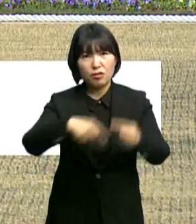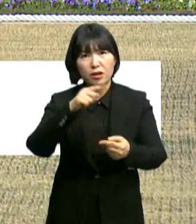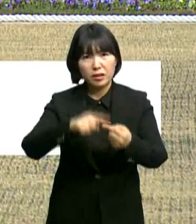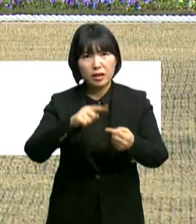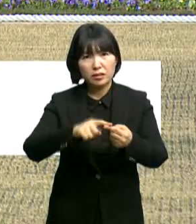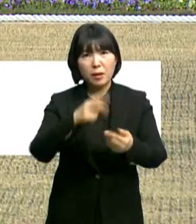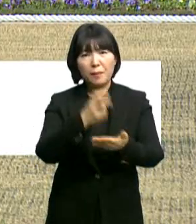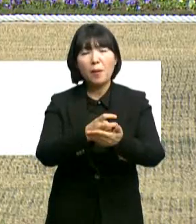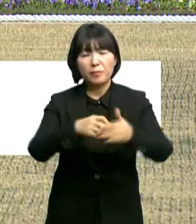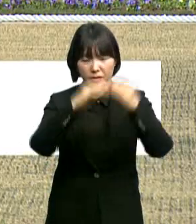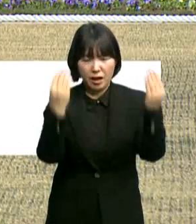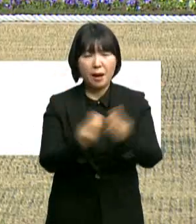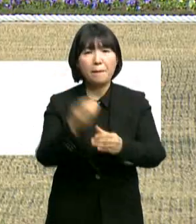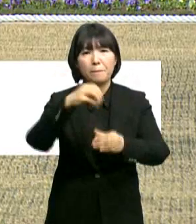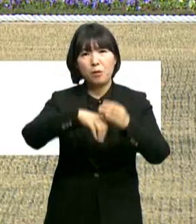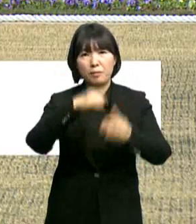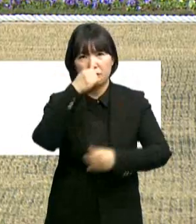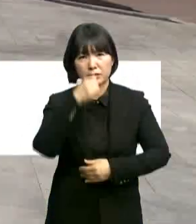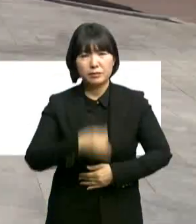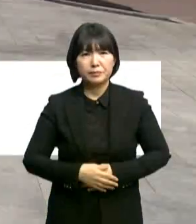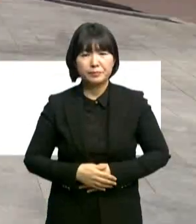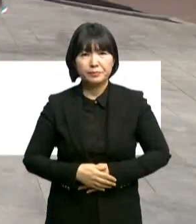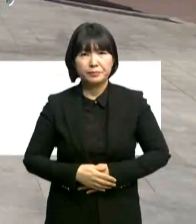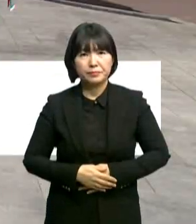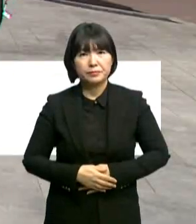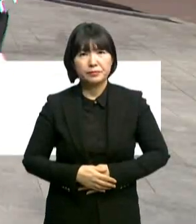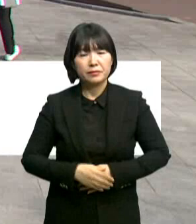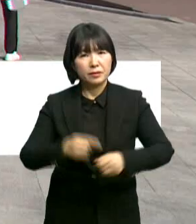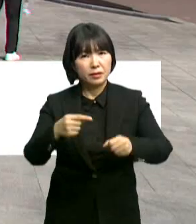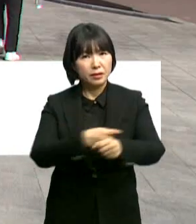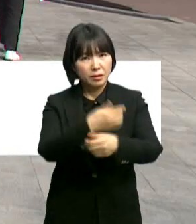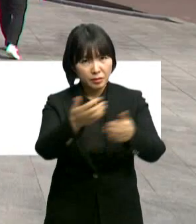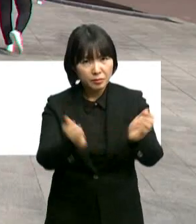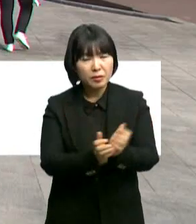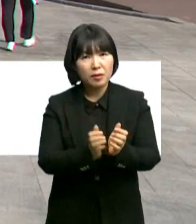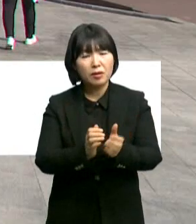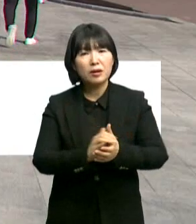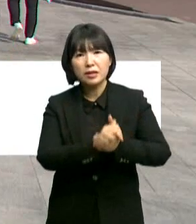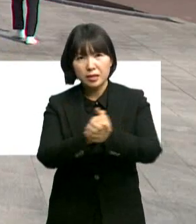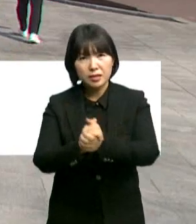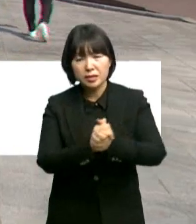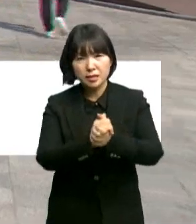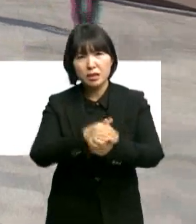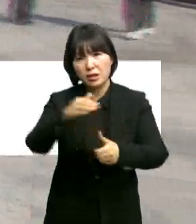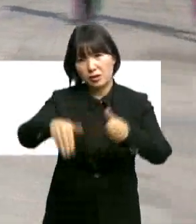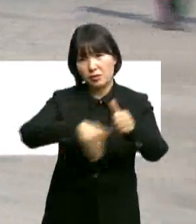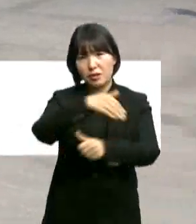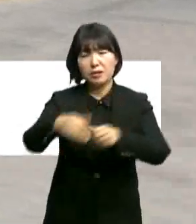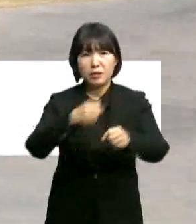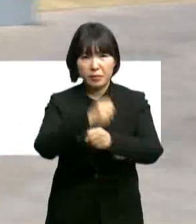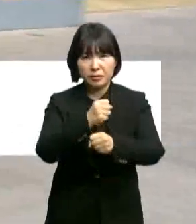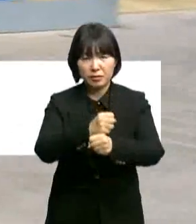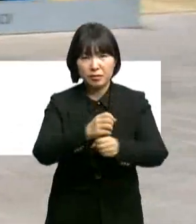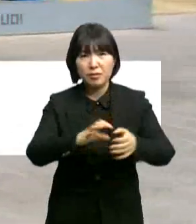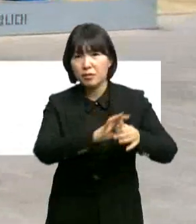근거가 담겼습니다. 인천시 관계자는 재외동포 친화적 환경 조성 및 네트워크